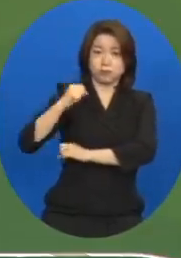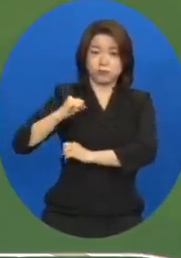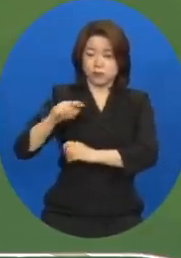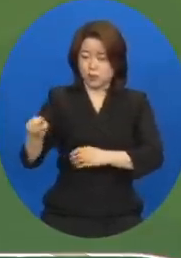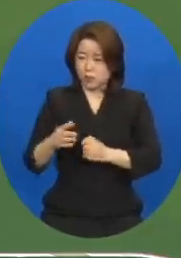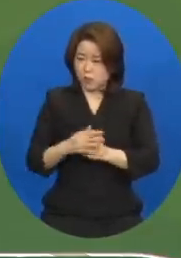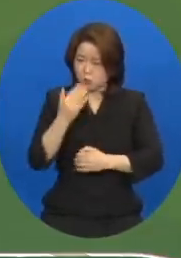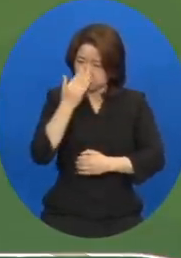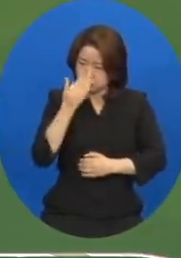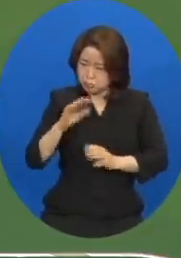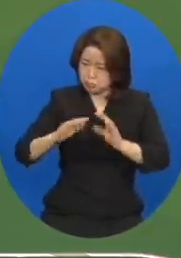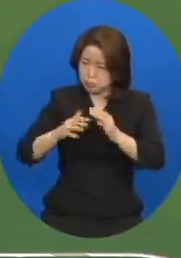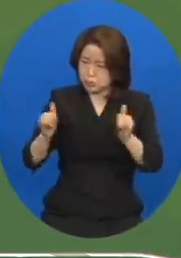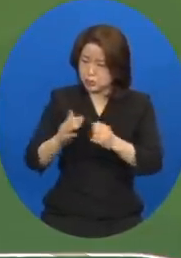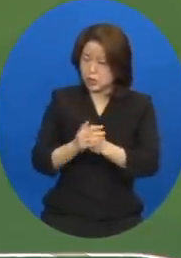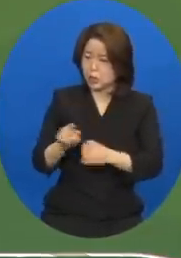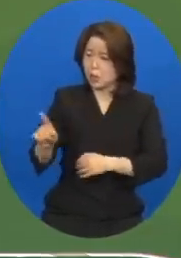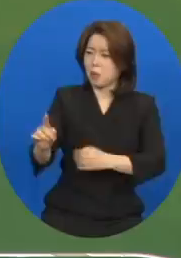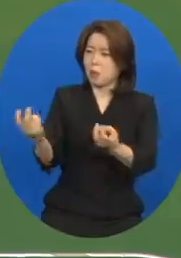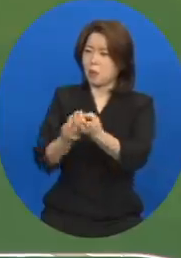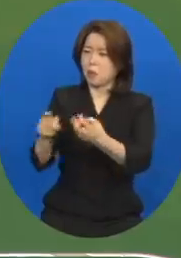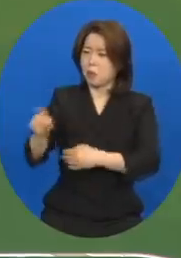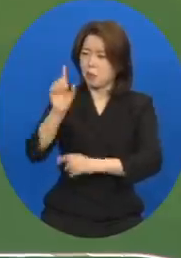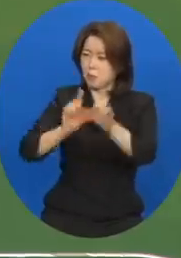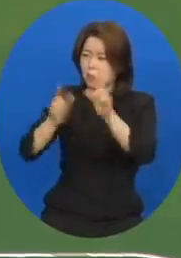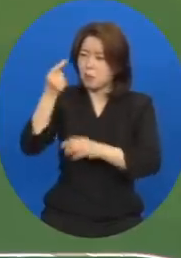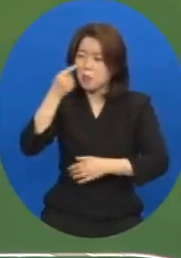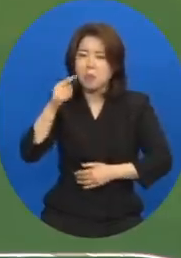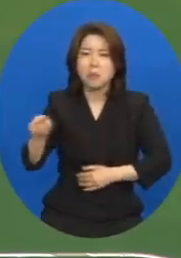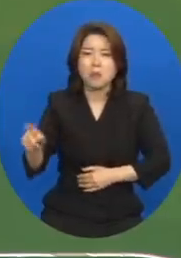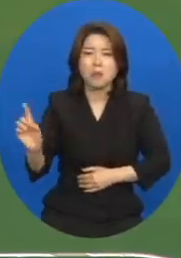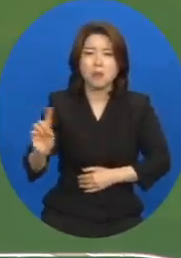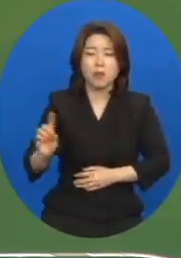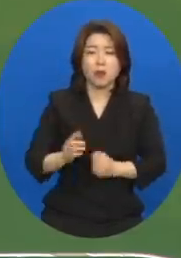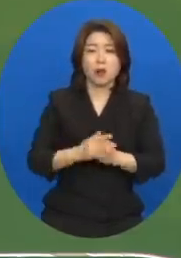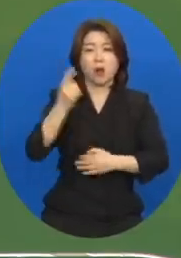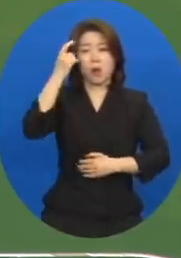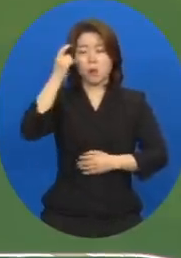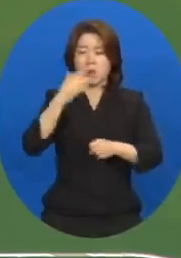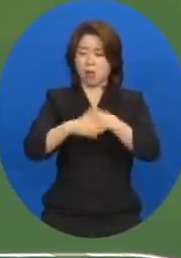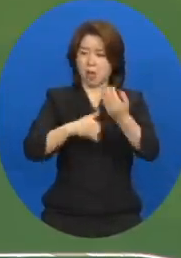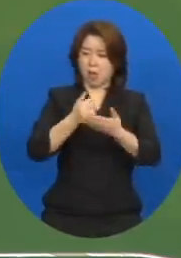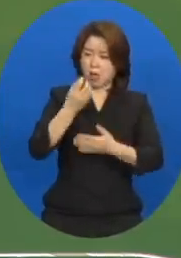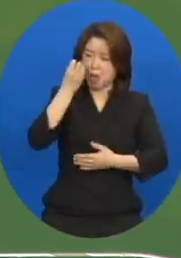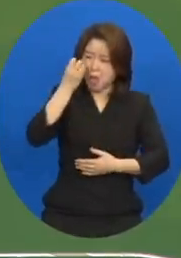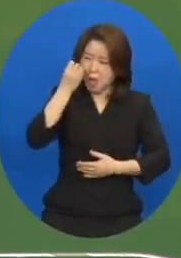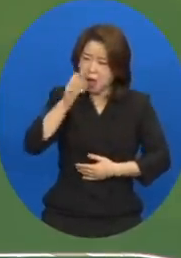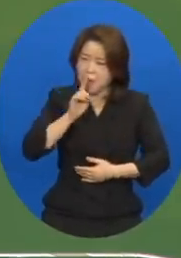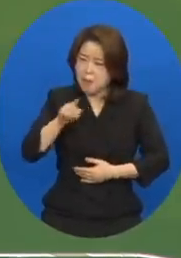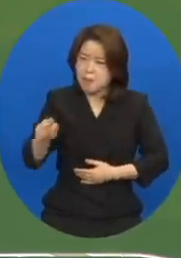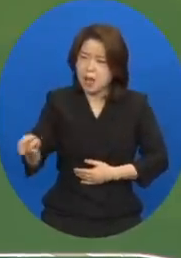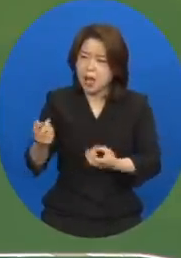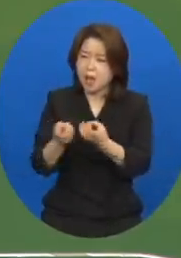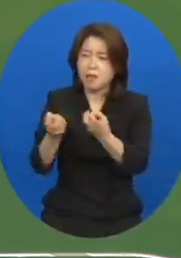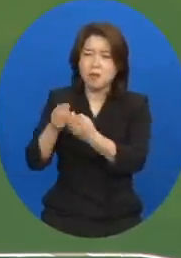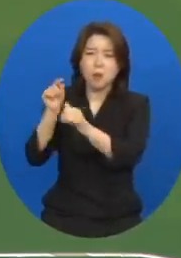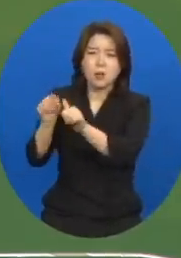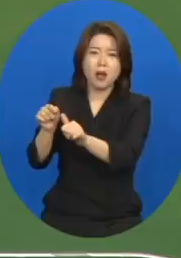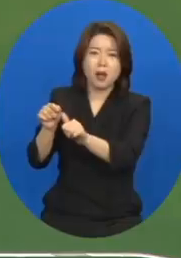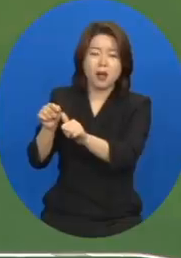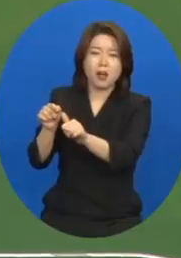그 이스라엘 백성들이 어떻게 보였겠습니까? 왜 하나님은 이렇게 말도 안 되는 방법을 하게 하시냐 말이에요.